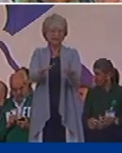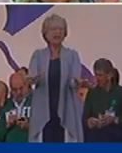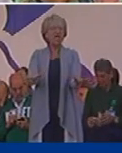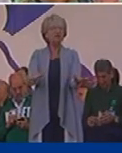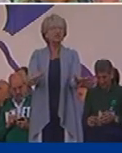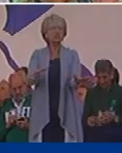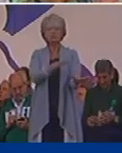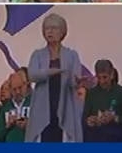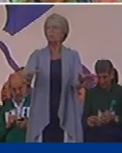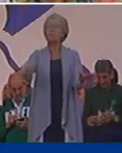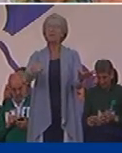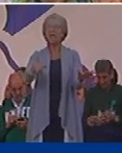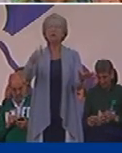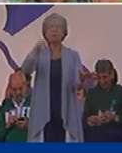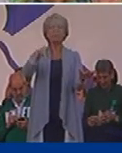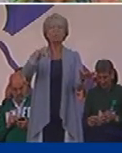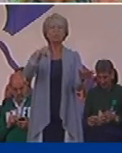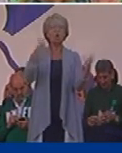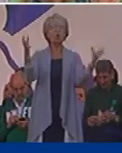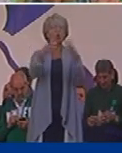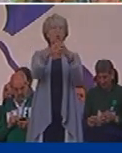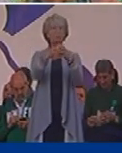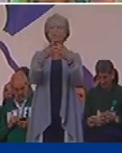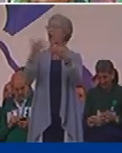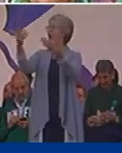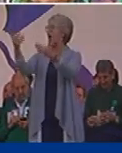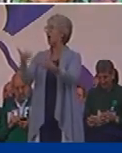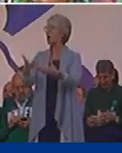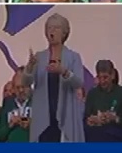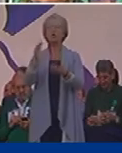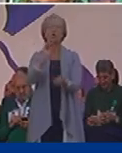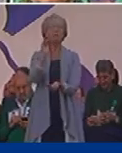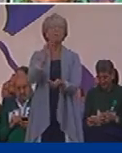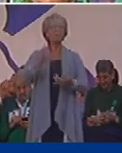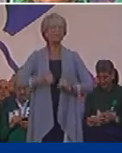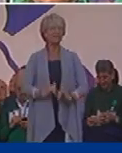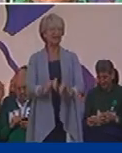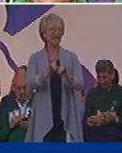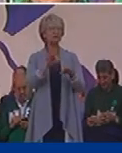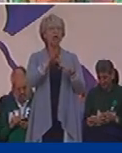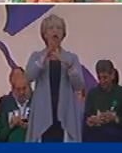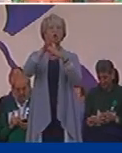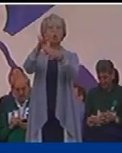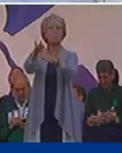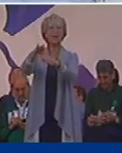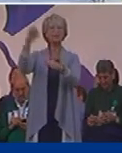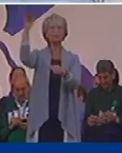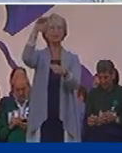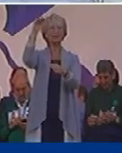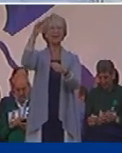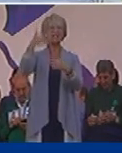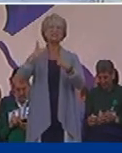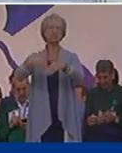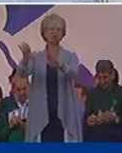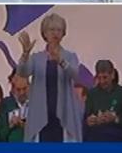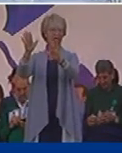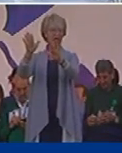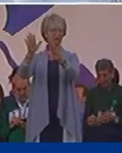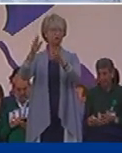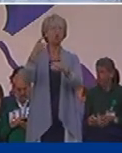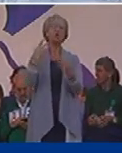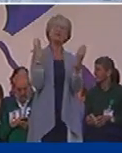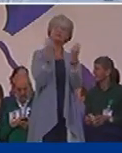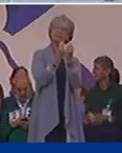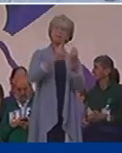Pontida della comunità della Lega accolgono i bimbi che nascono e accompagnano i ragazzi che ci lasciano e quindi con